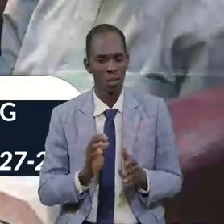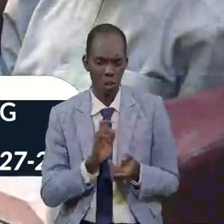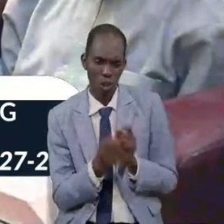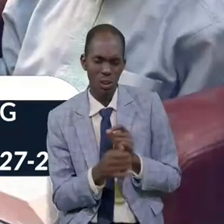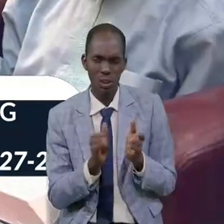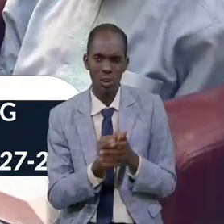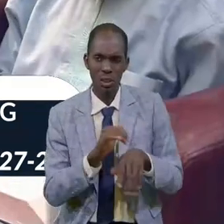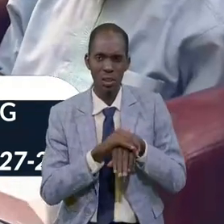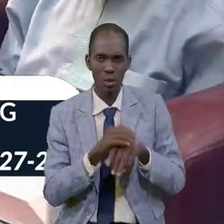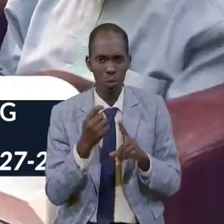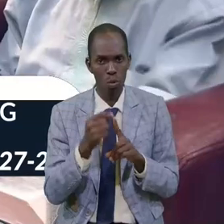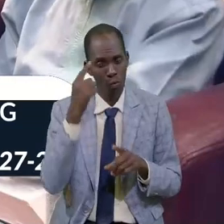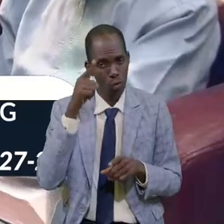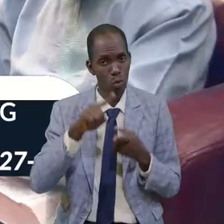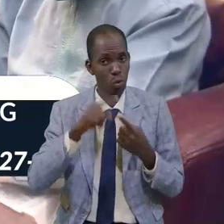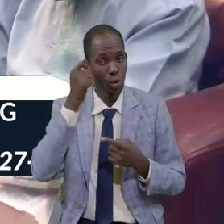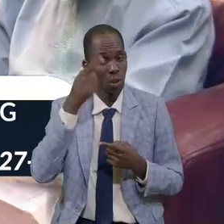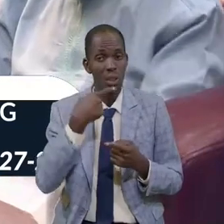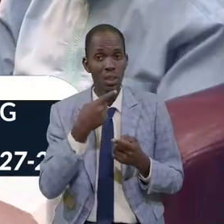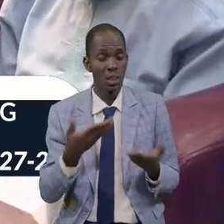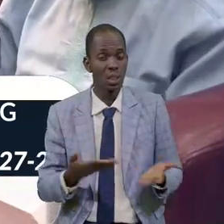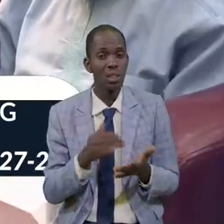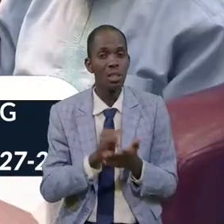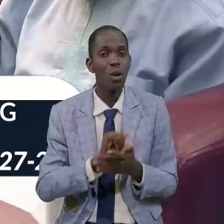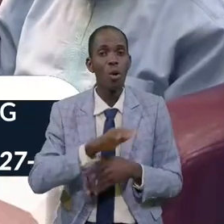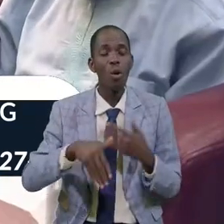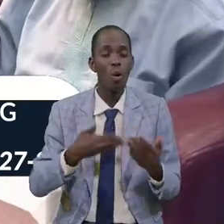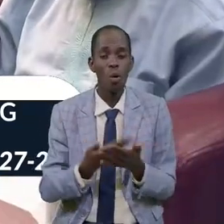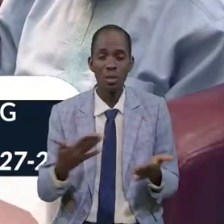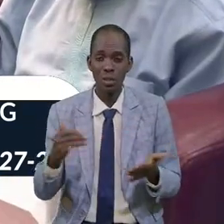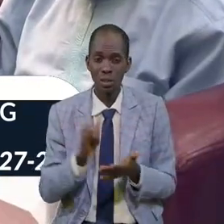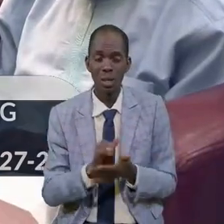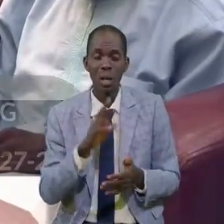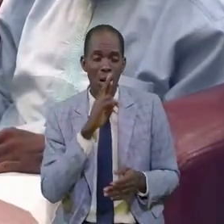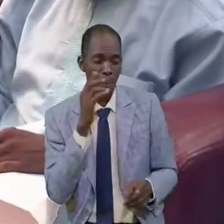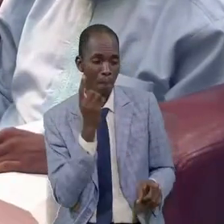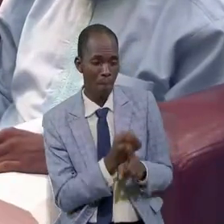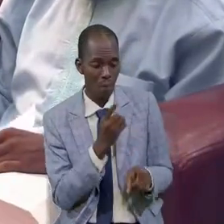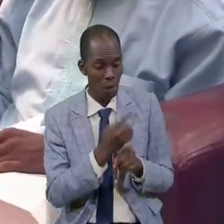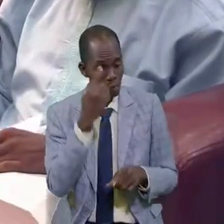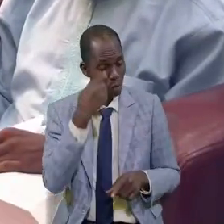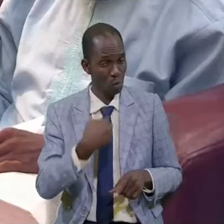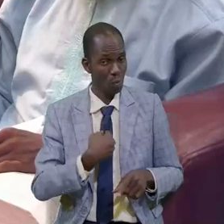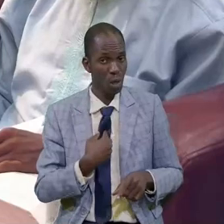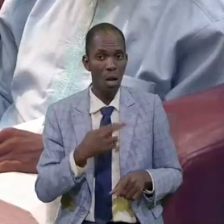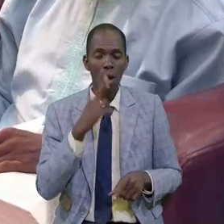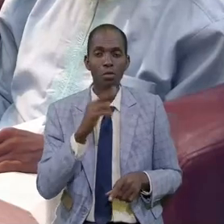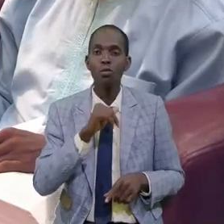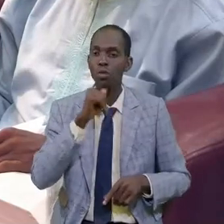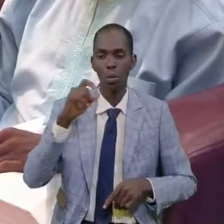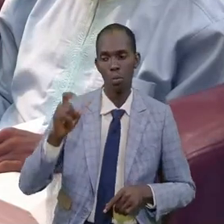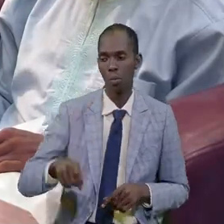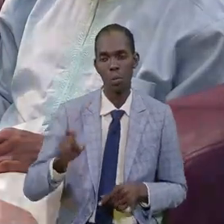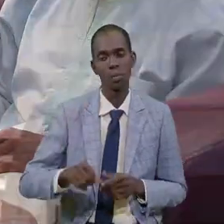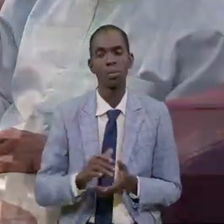Alors, paraphrasons cela pour que vous compreniez cela. Il dit que tout ce qui est utile pour moi, tout ce